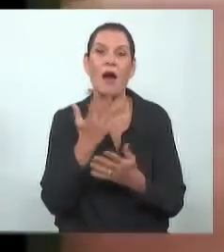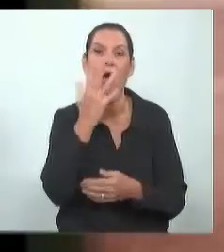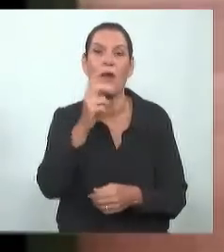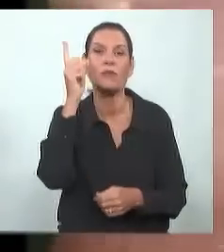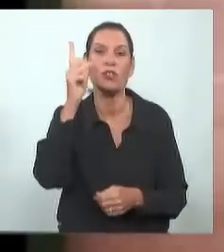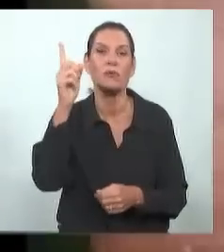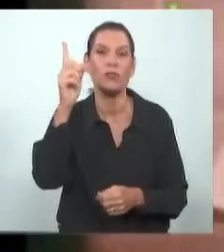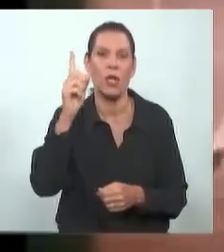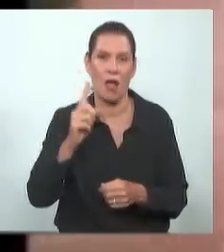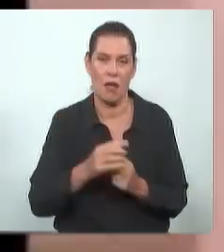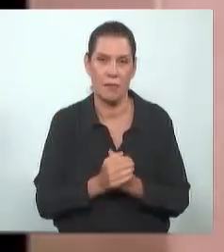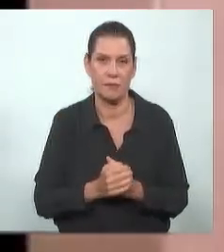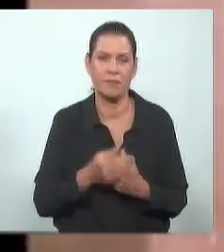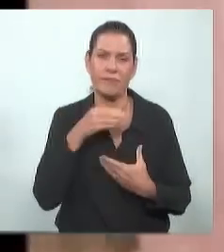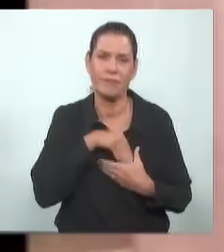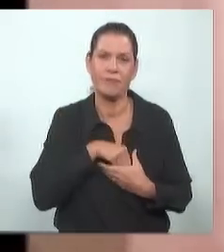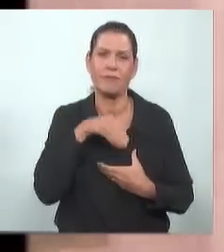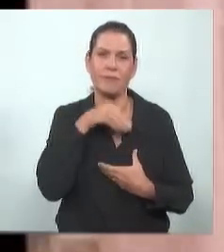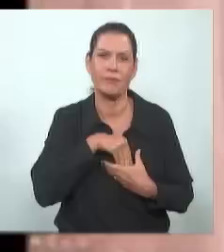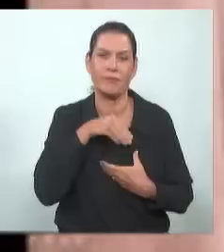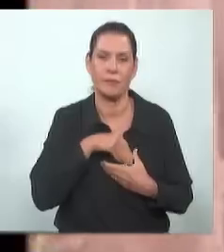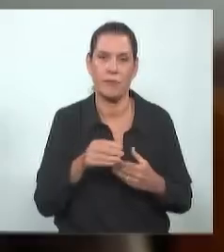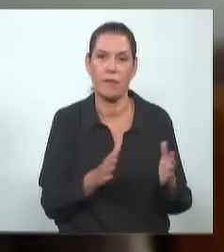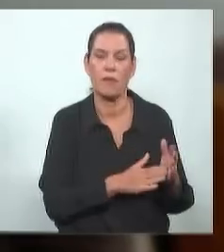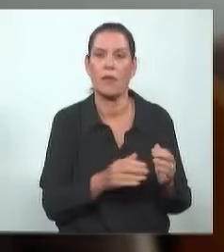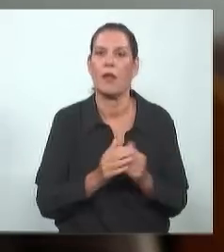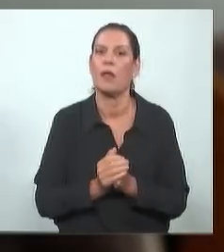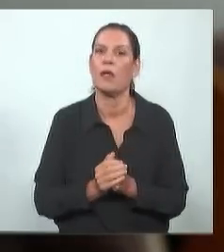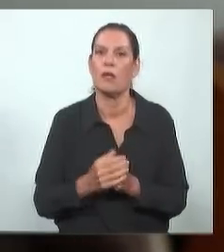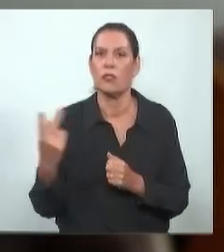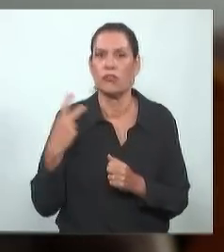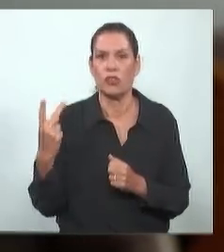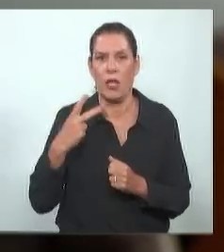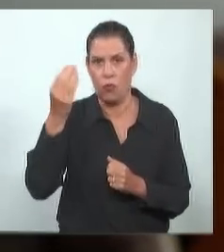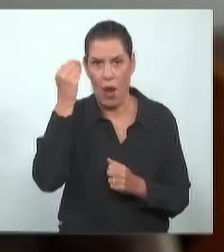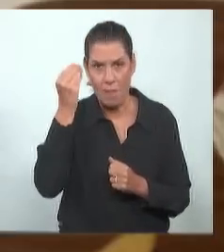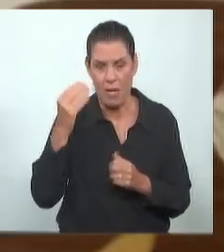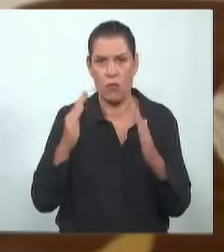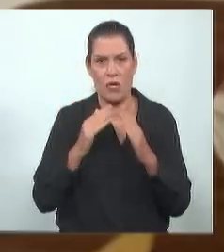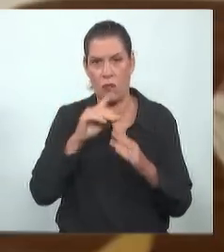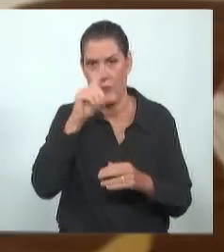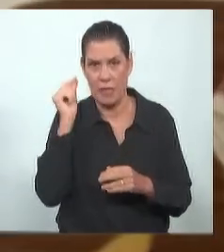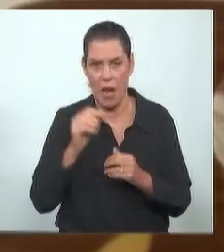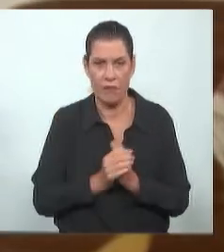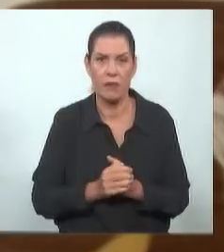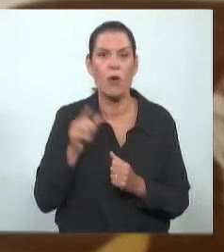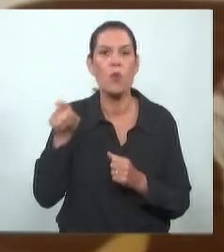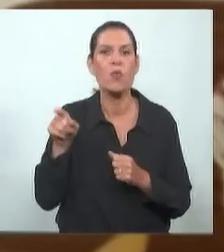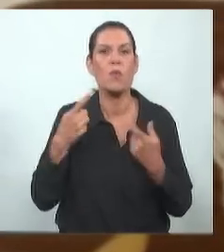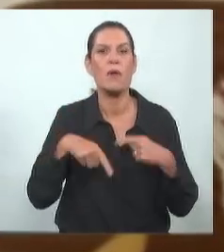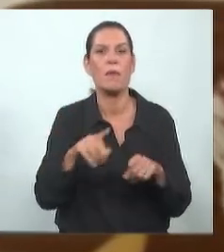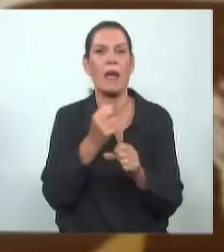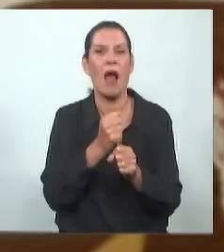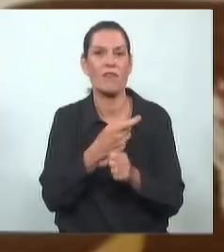גרים בתל אביב, שנינו לומדים, הוא במקביל עבד בשבק. זה היה ככה,